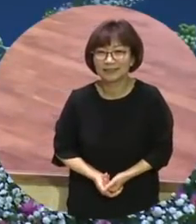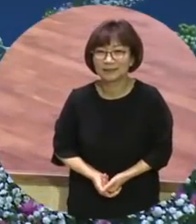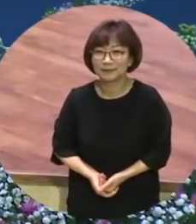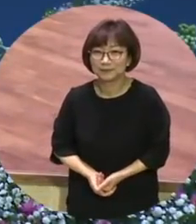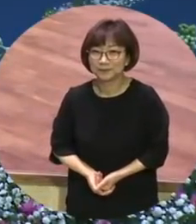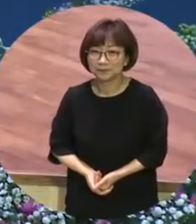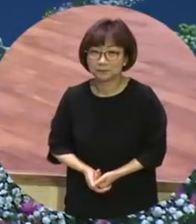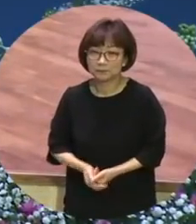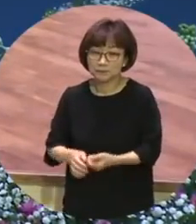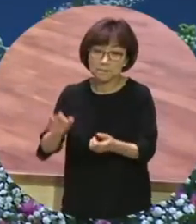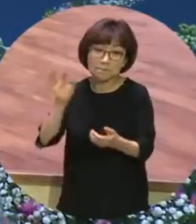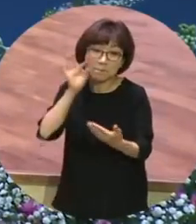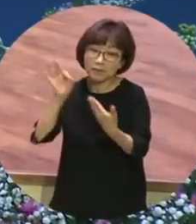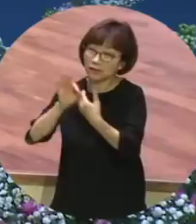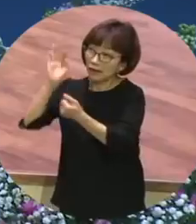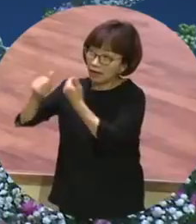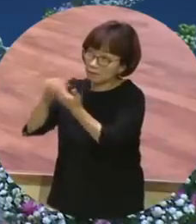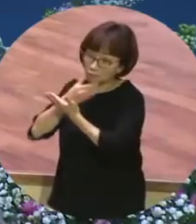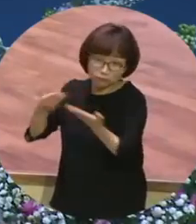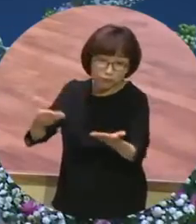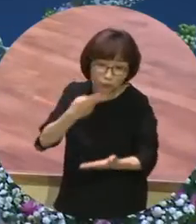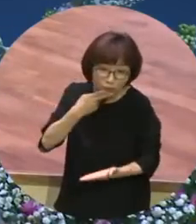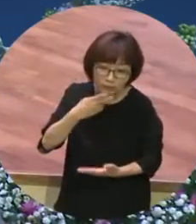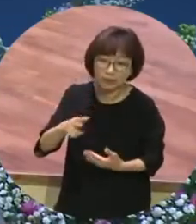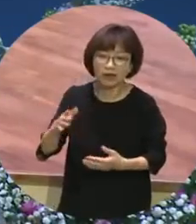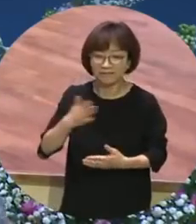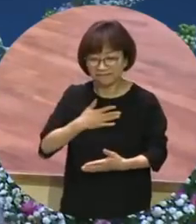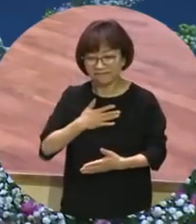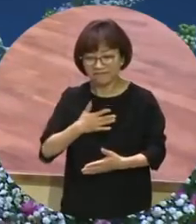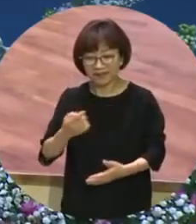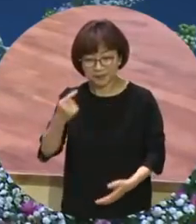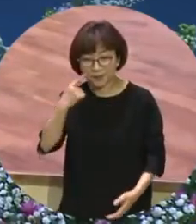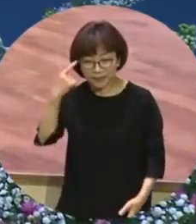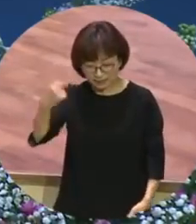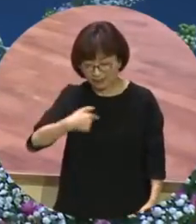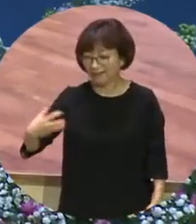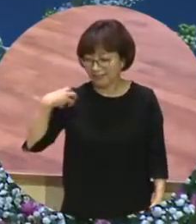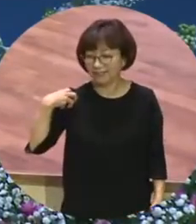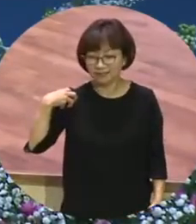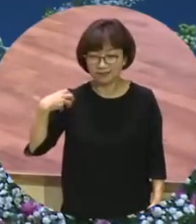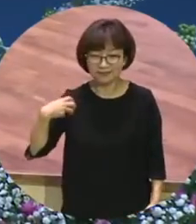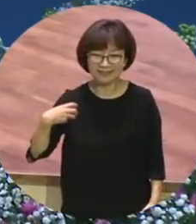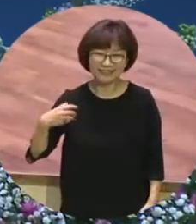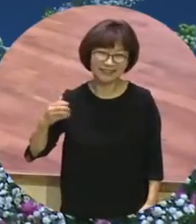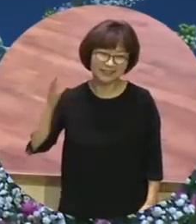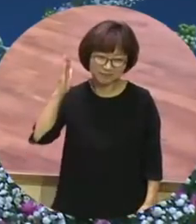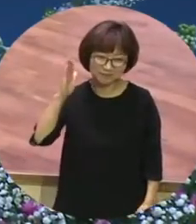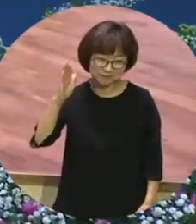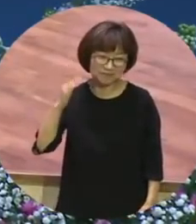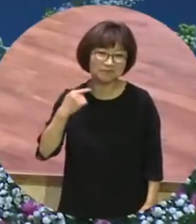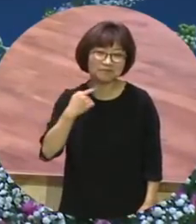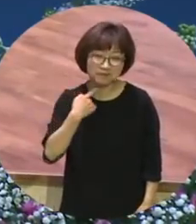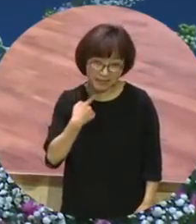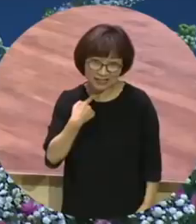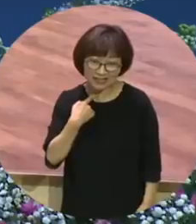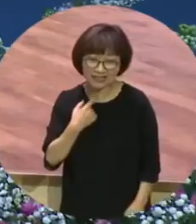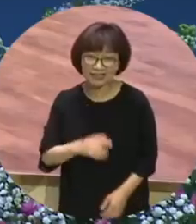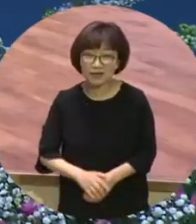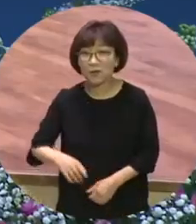안 받으면 내가 책임질게 그러더라고. 이야, 그 정도로 확신이 있는 거요. 여러분, 체험한 사람들은 하는